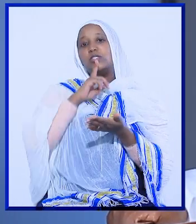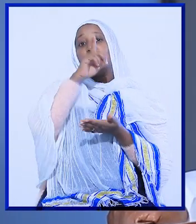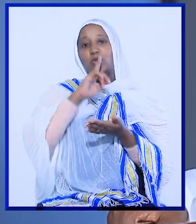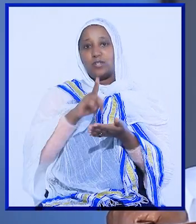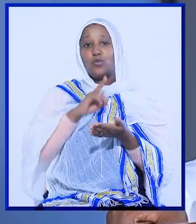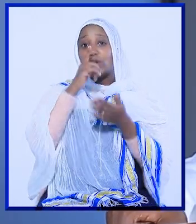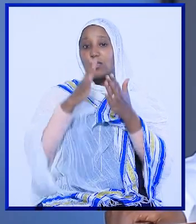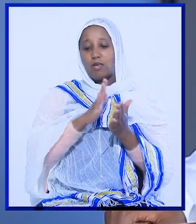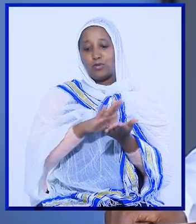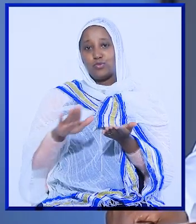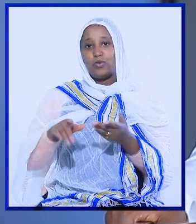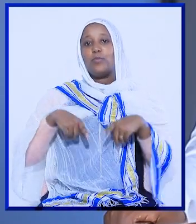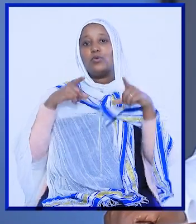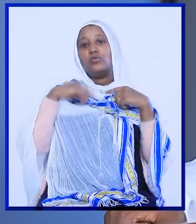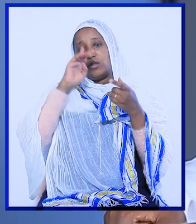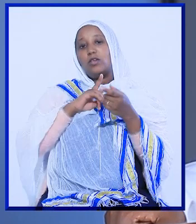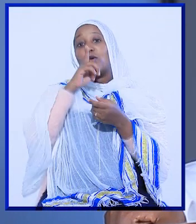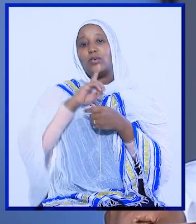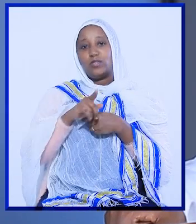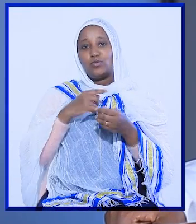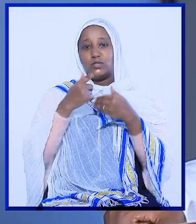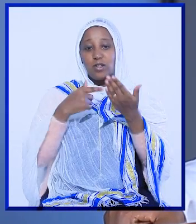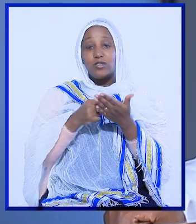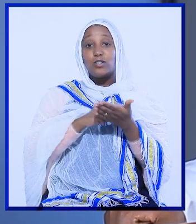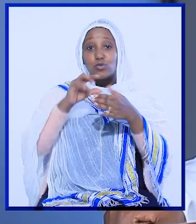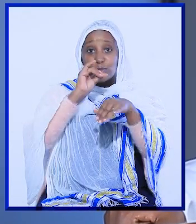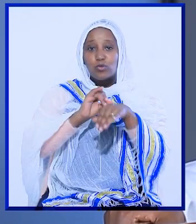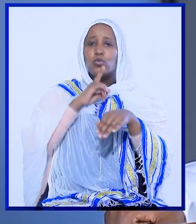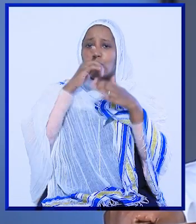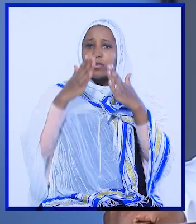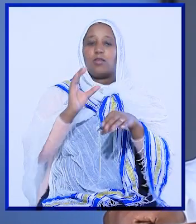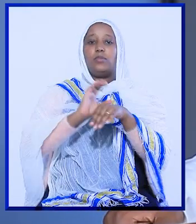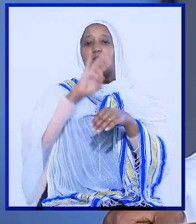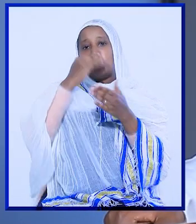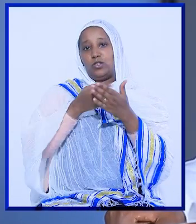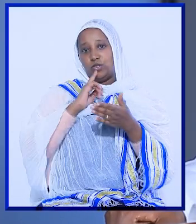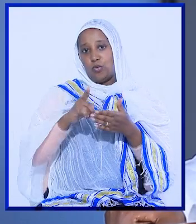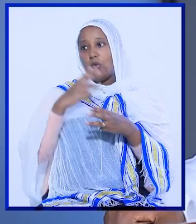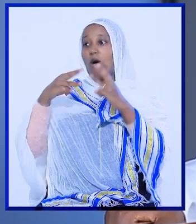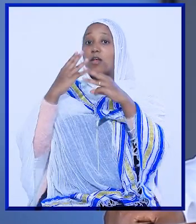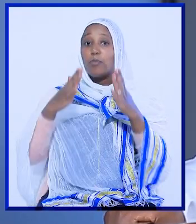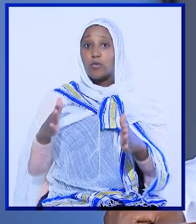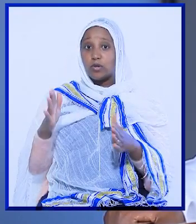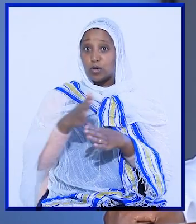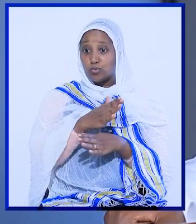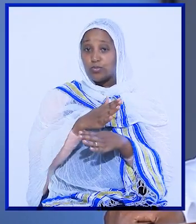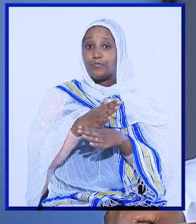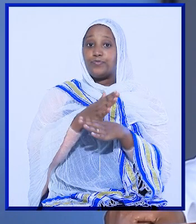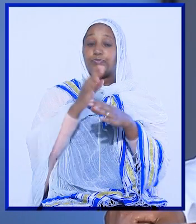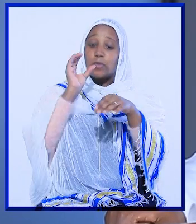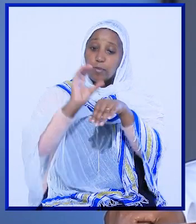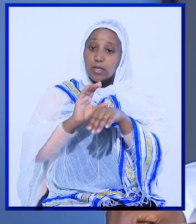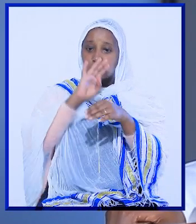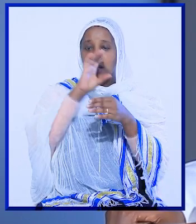እውነት ነው። እውነተኞቹ ልጆቿ የሚኖሩትም ለእውነት ነው። ስለዚህ ቅዱስ ጴጥሮስ እውነተኛ የቤተ ክርስቲያን ልጅ ነው። ዓለማዊነቱን